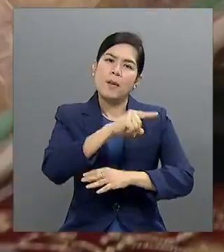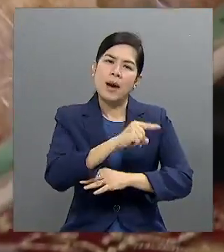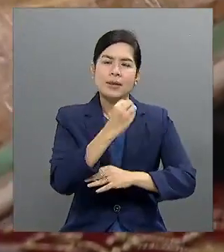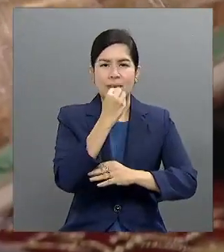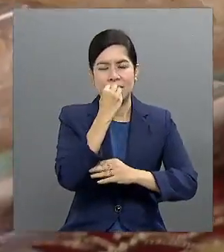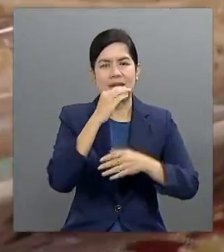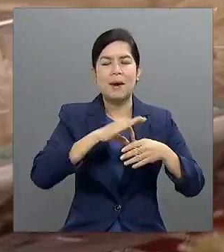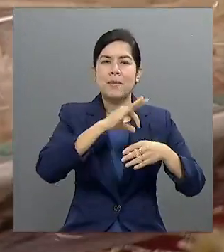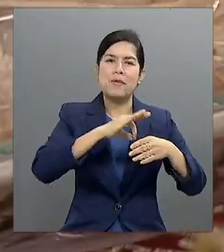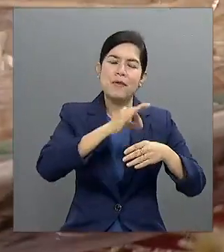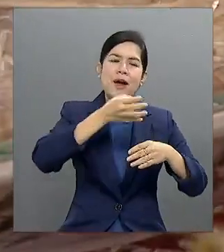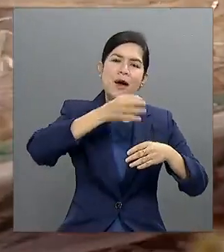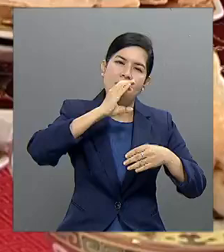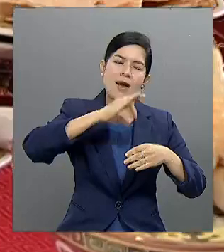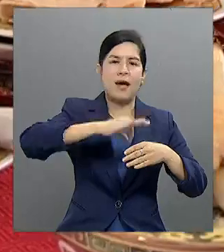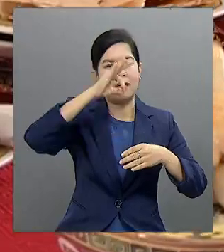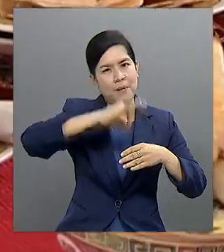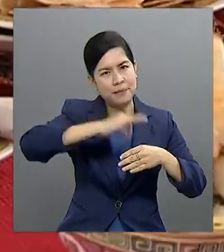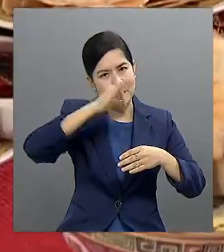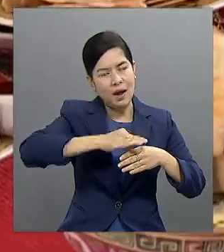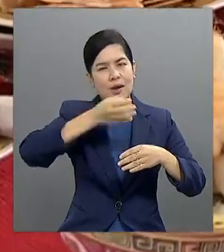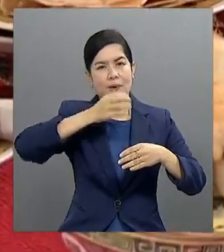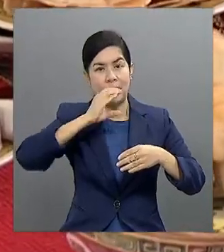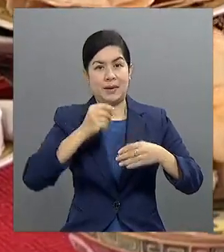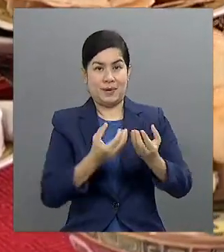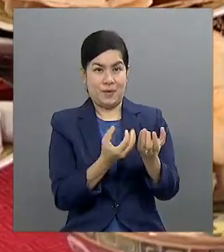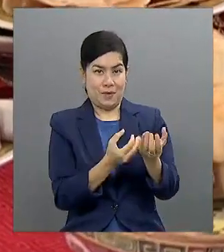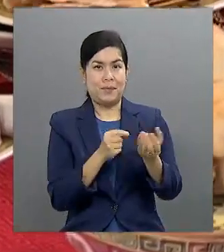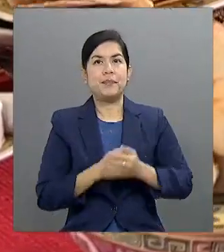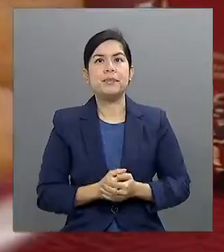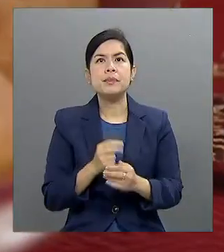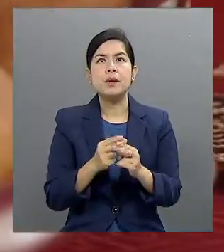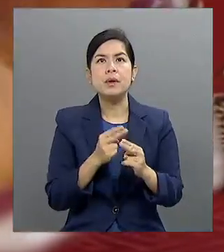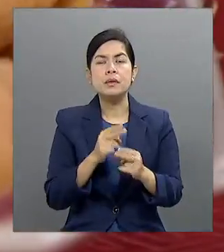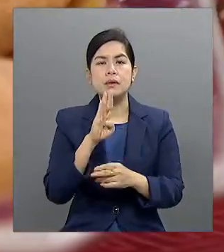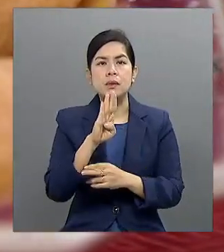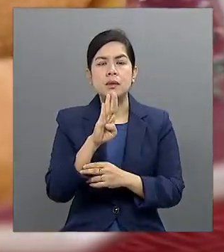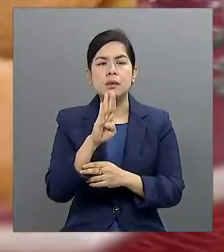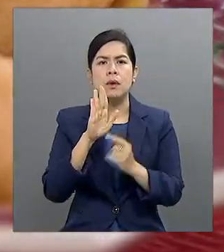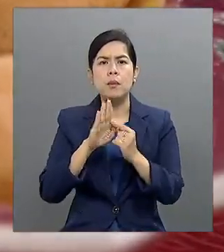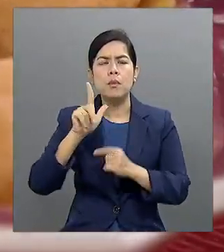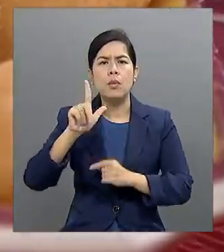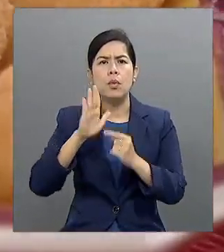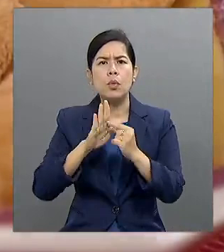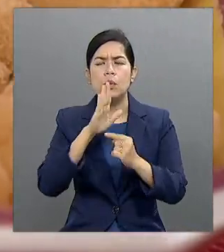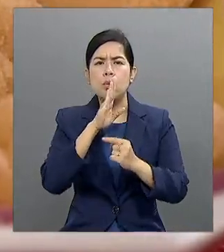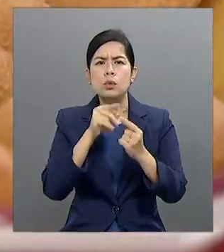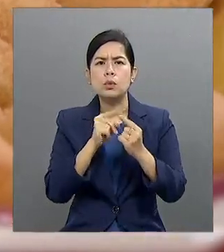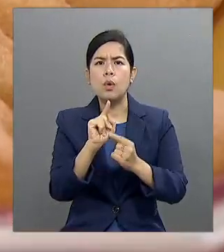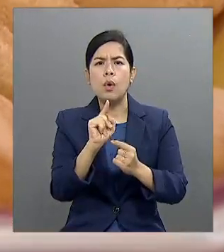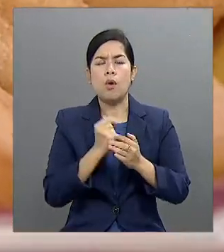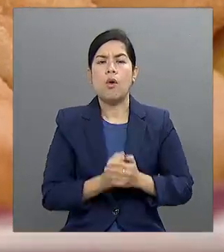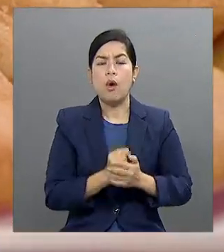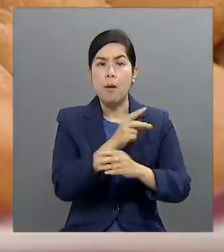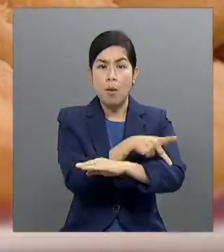ากาแฟได้นะครับอันนี้ขนมบูลูนะครับหรือกล้วยบูลูนะครับถ้าภูเก็ตถ้าคำว่ากล้วยก็คือขนม คือขนมไข่